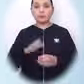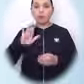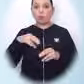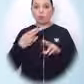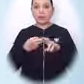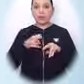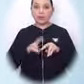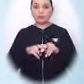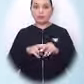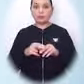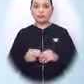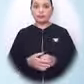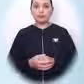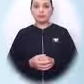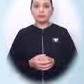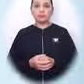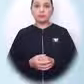После этого